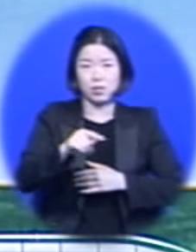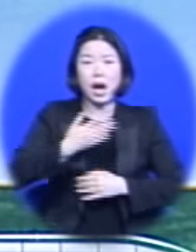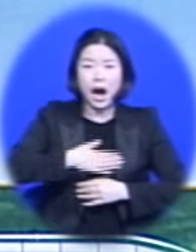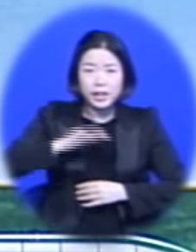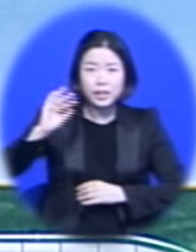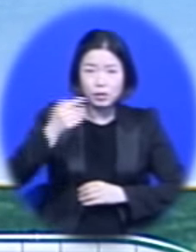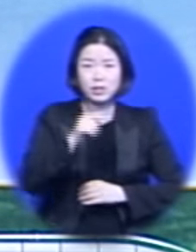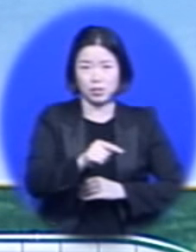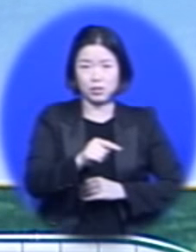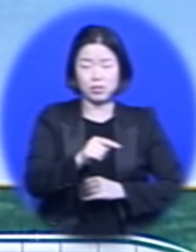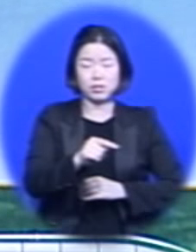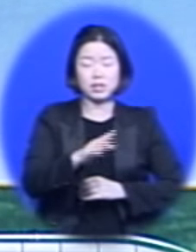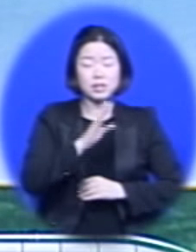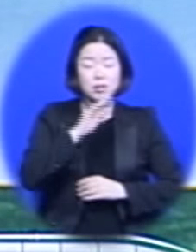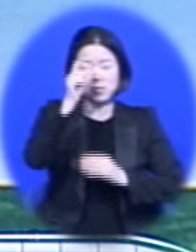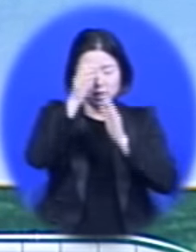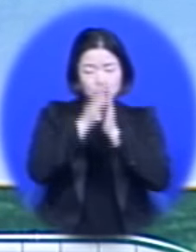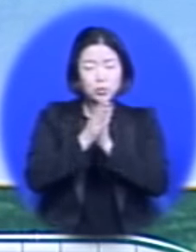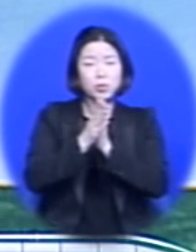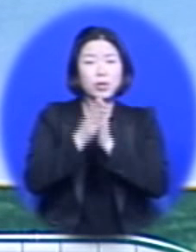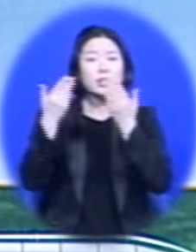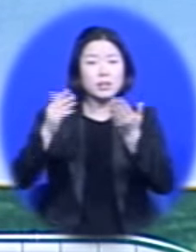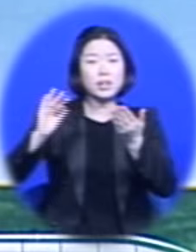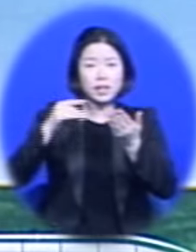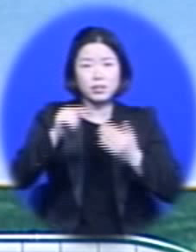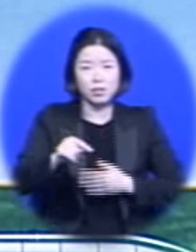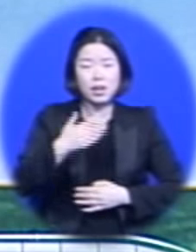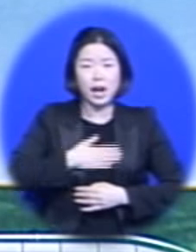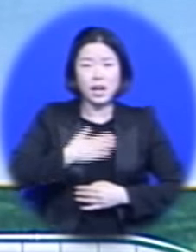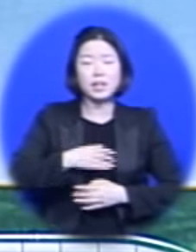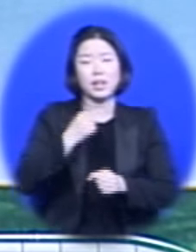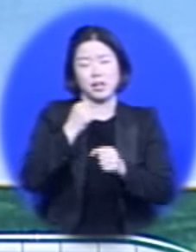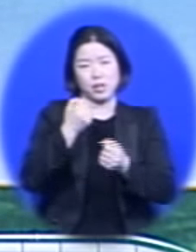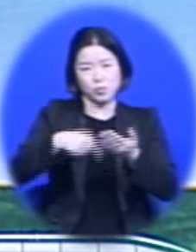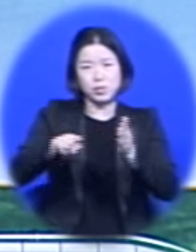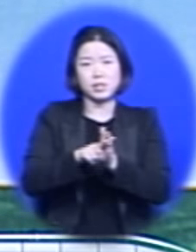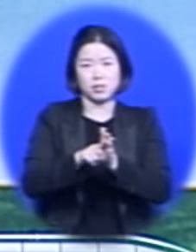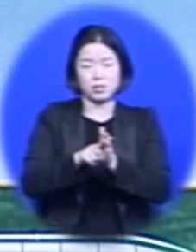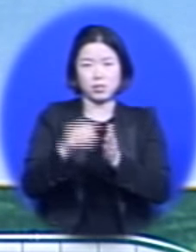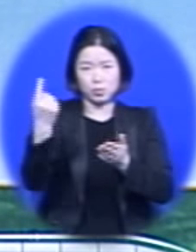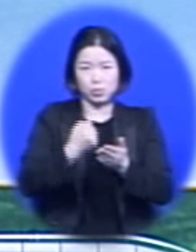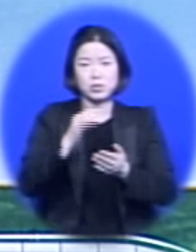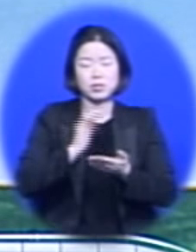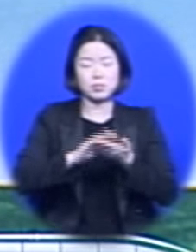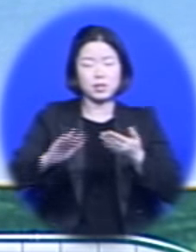것, 정말 기도해야 될 것을 알게 하시려고 하심입니다.